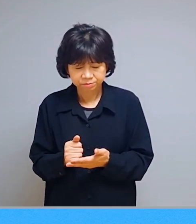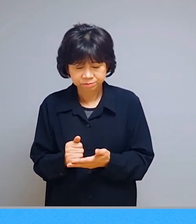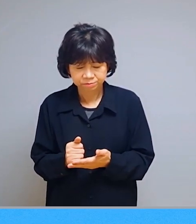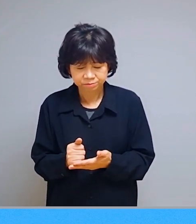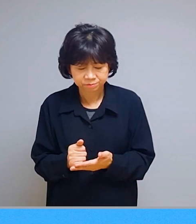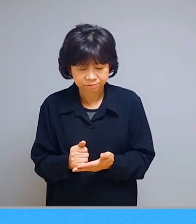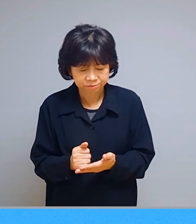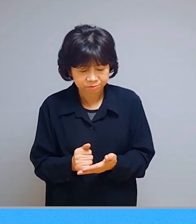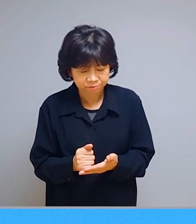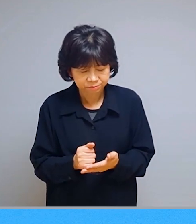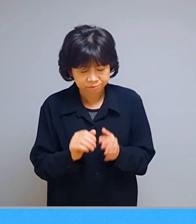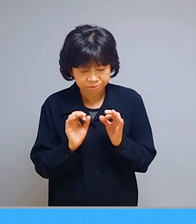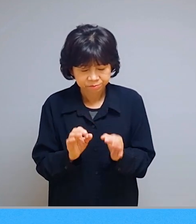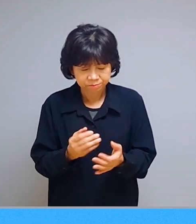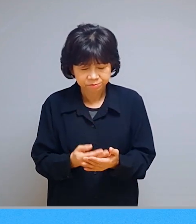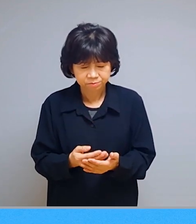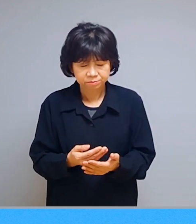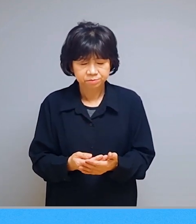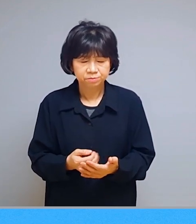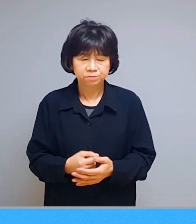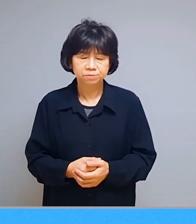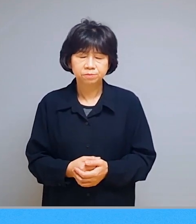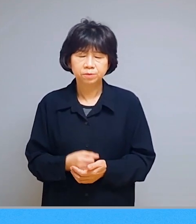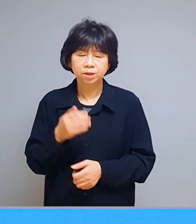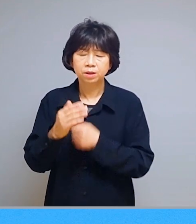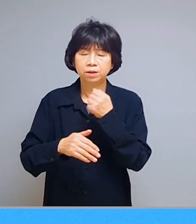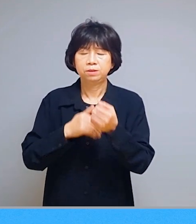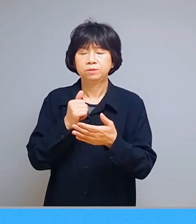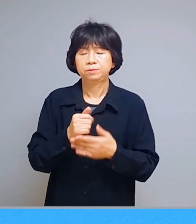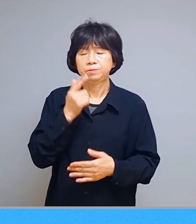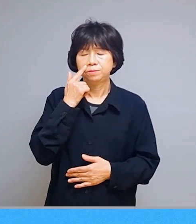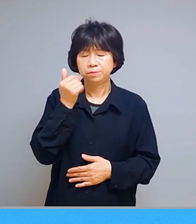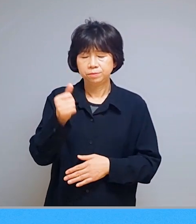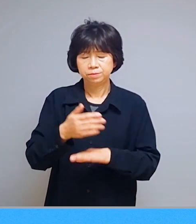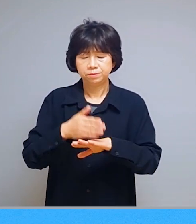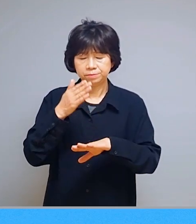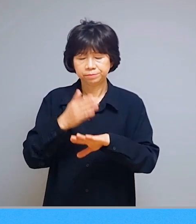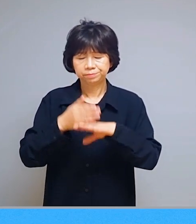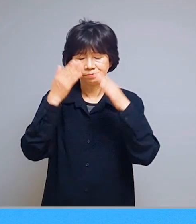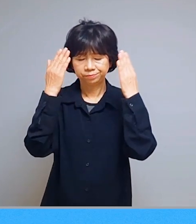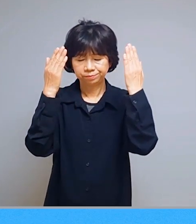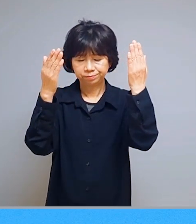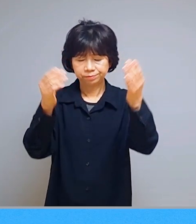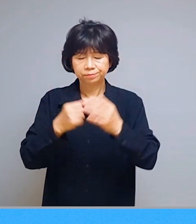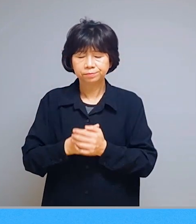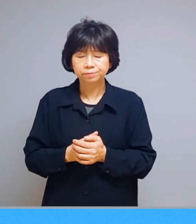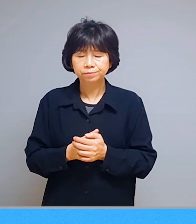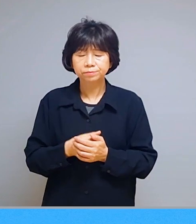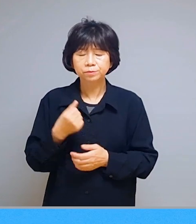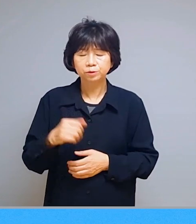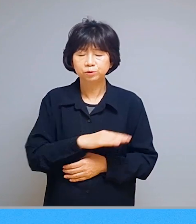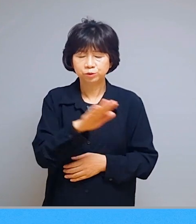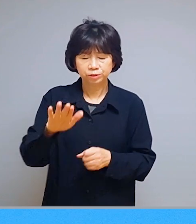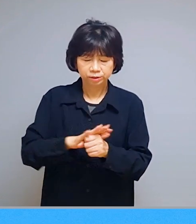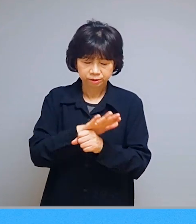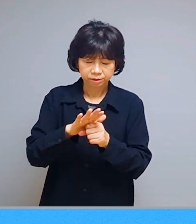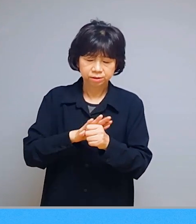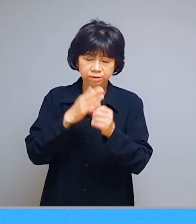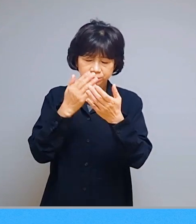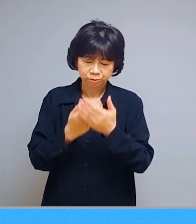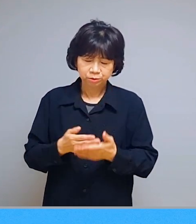목도하게 하여 주시옵소서. 하나님 아버지, 감사합니다. 우리를 사랑해